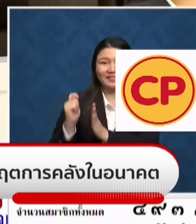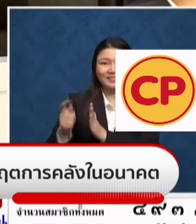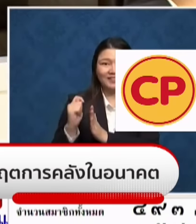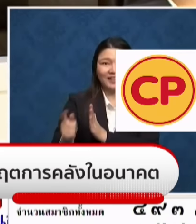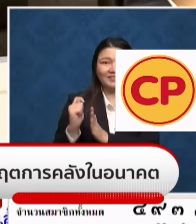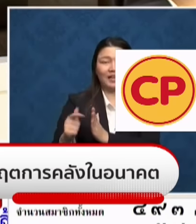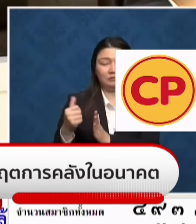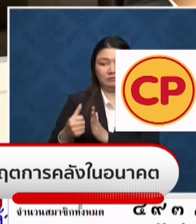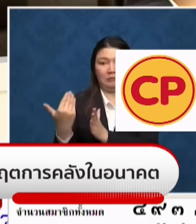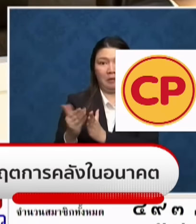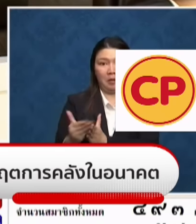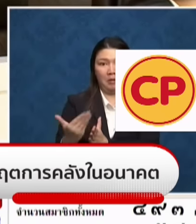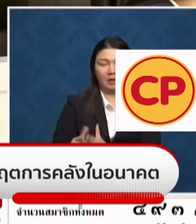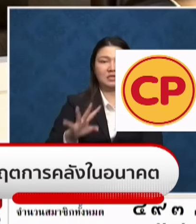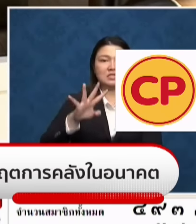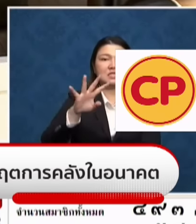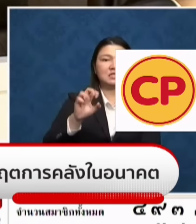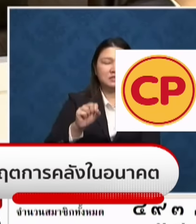งถึง